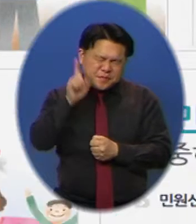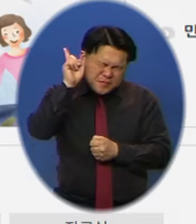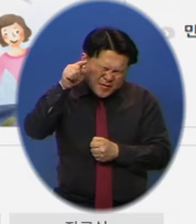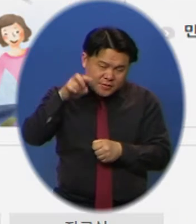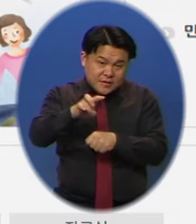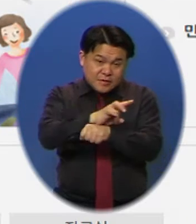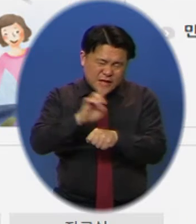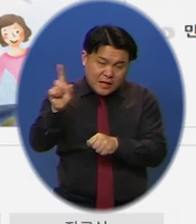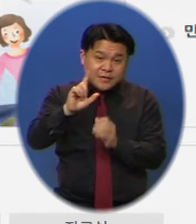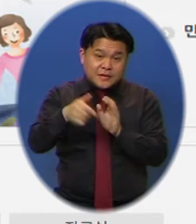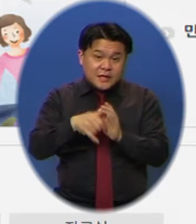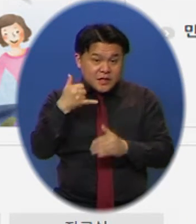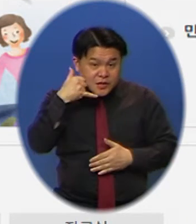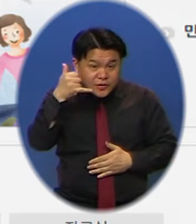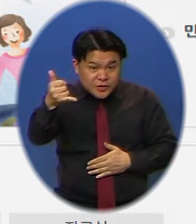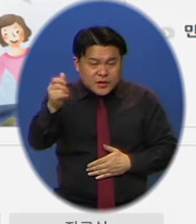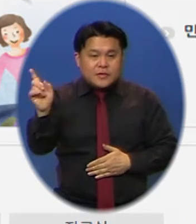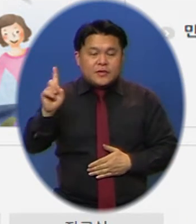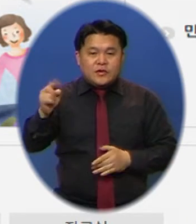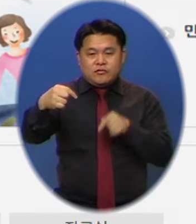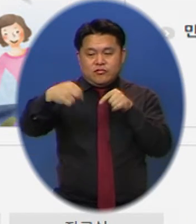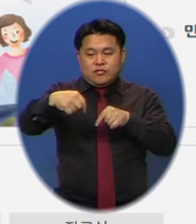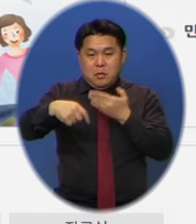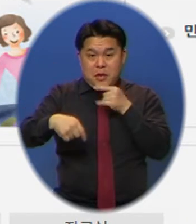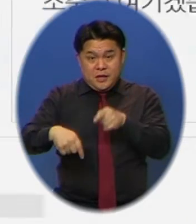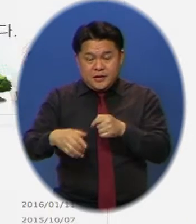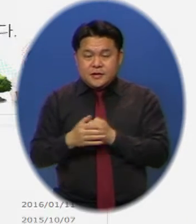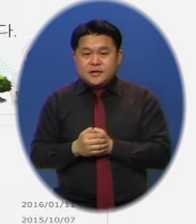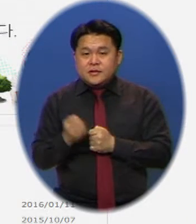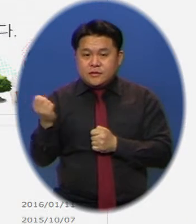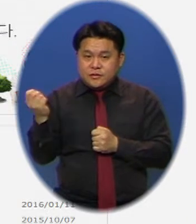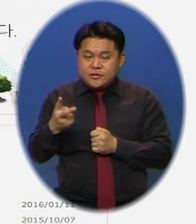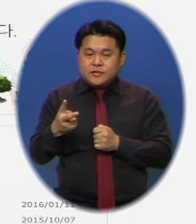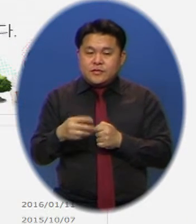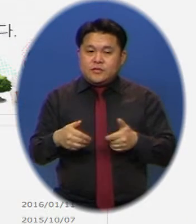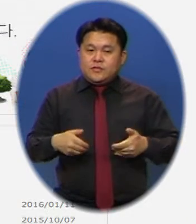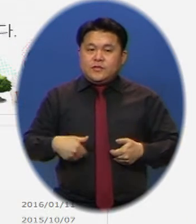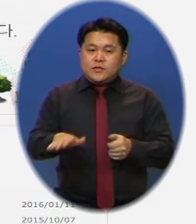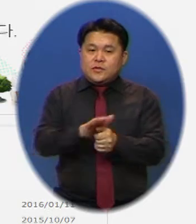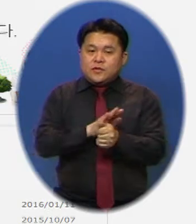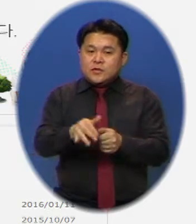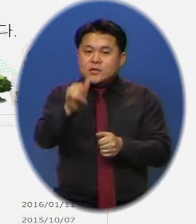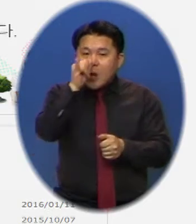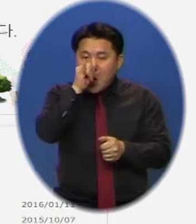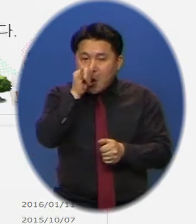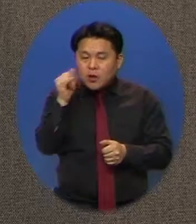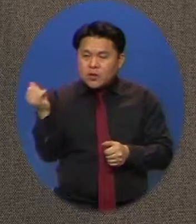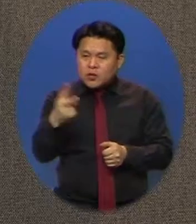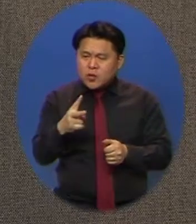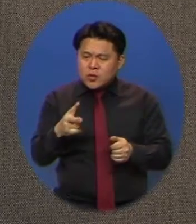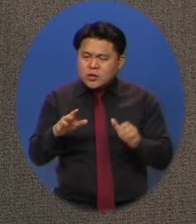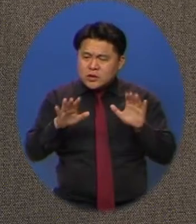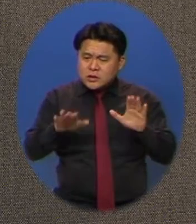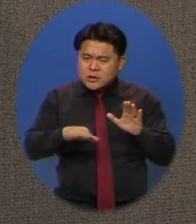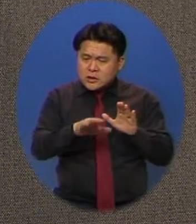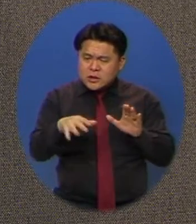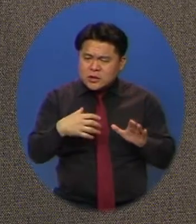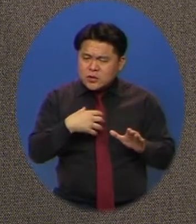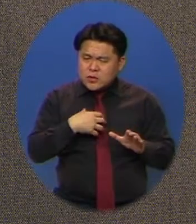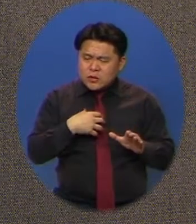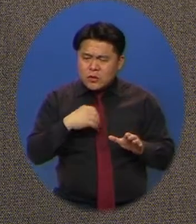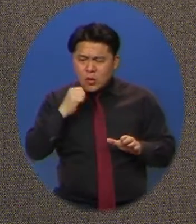365일 24시간 우리 복지 상담을 해드리고 필요한 서비스가 있거나 위기 상태가